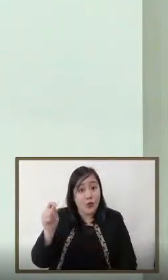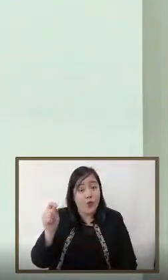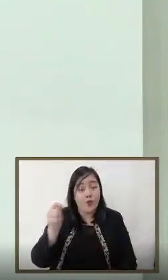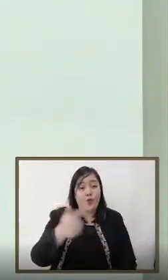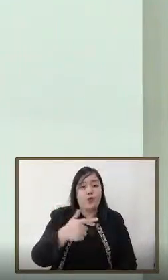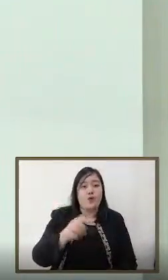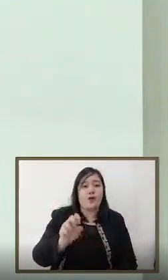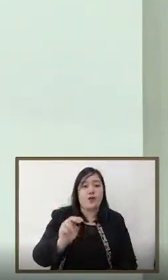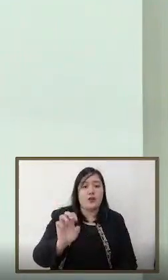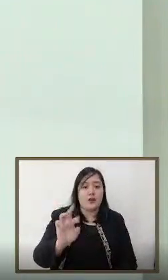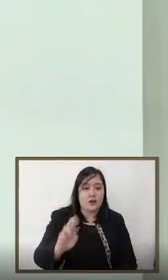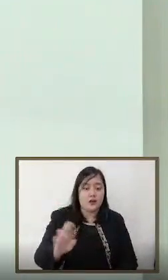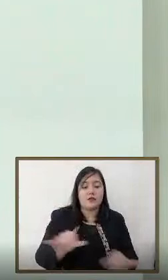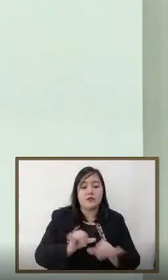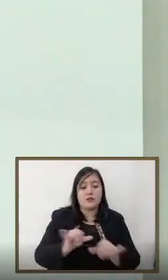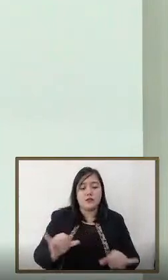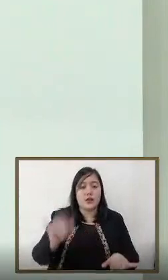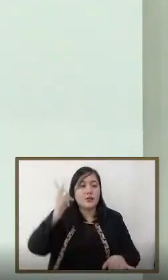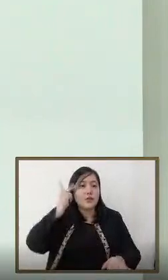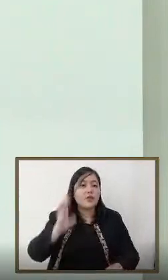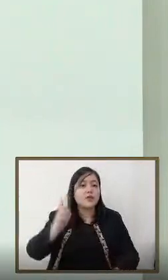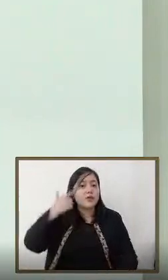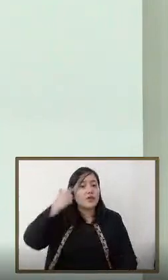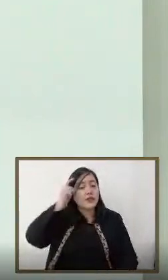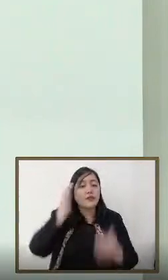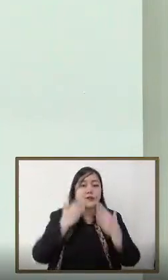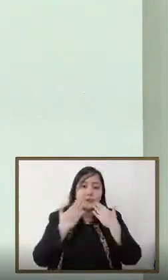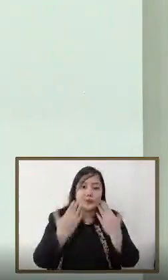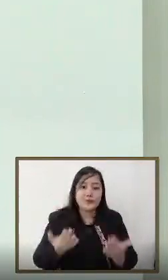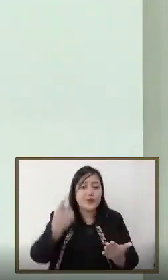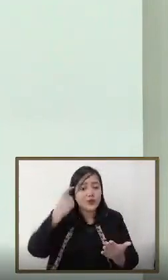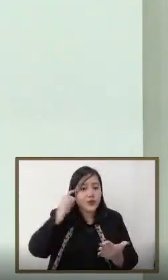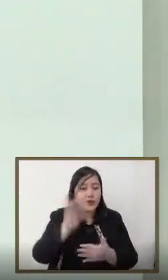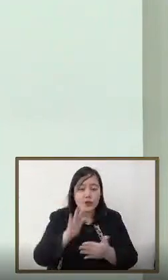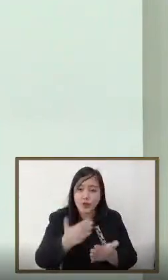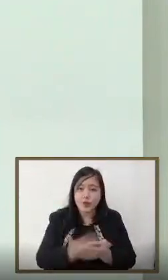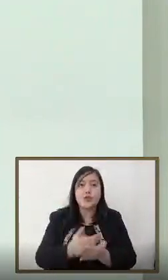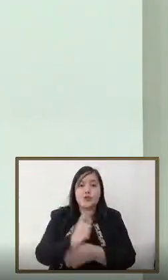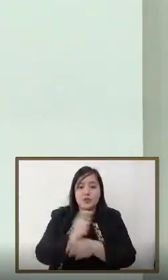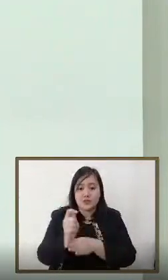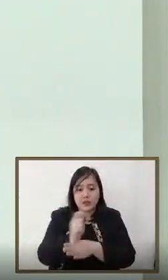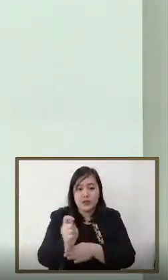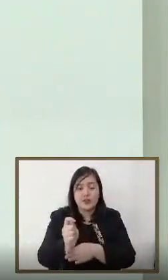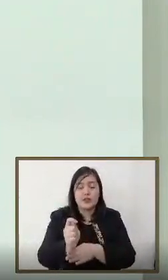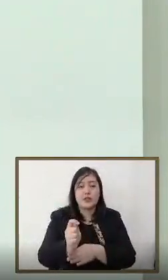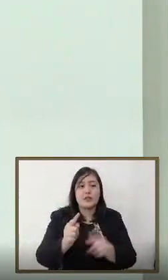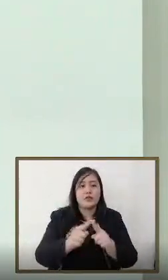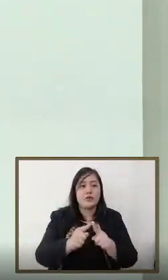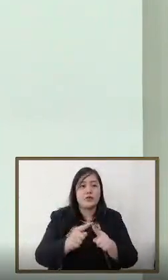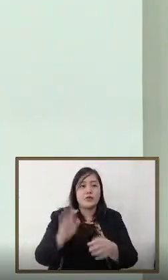ating mahal na pastor. Sa lahat-lahat po, sa training niya, sa aming mga full-time staff,